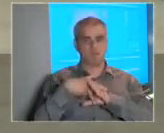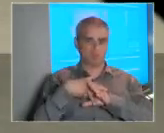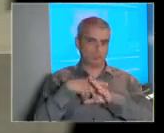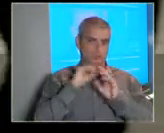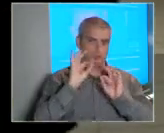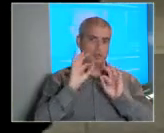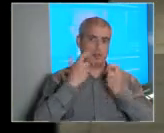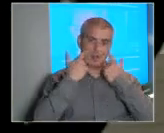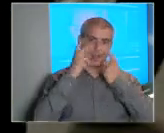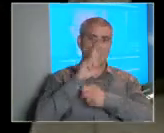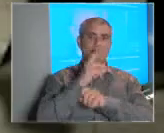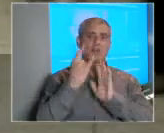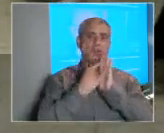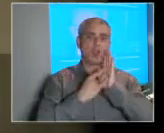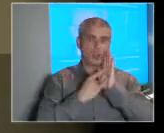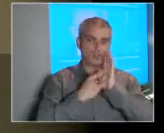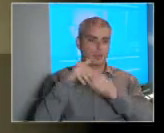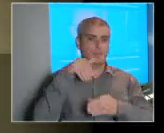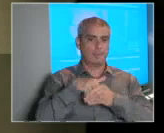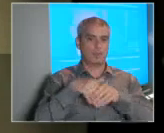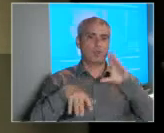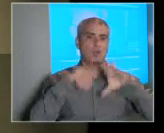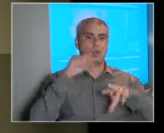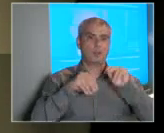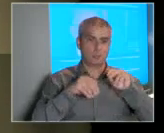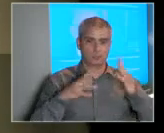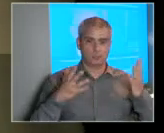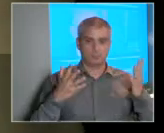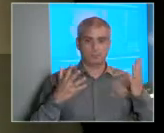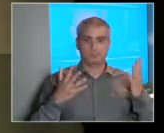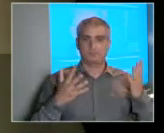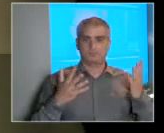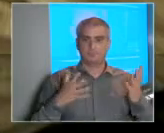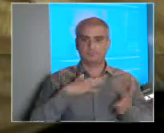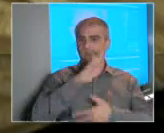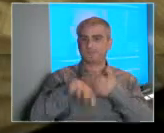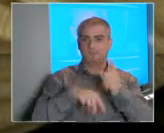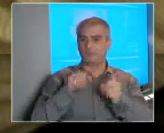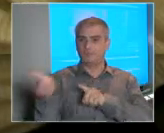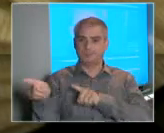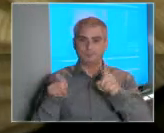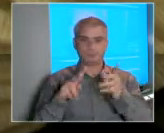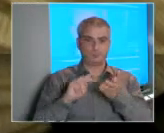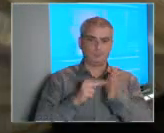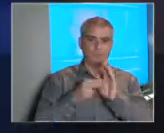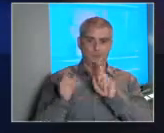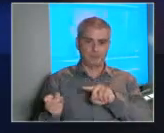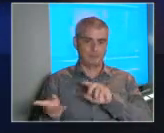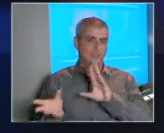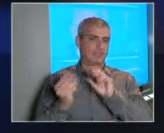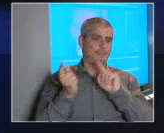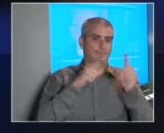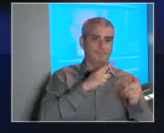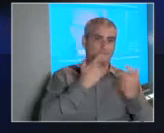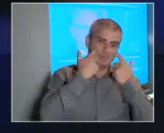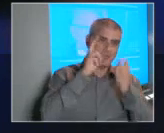של מערכת אכיפת החוק בתוך מערכת הבחירות. ערבוב התחומים הזה של המערכת הפוליטית עם